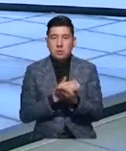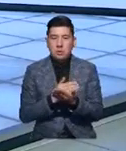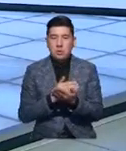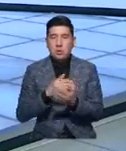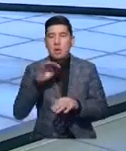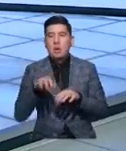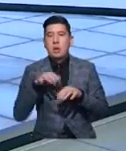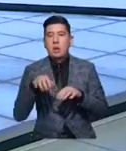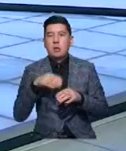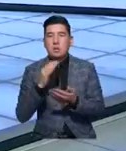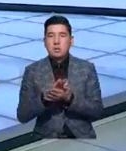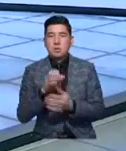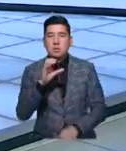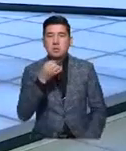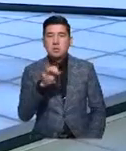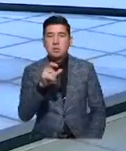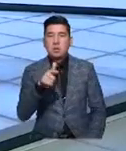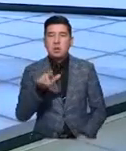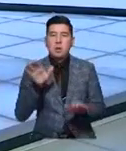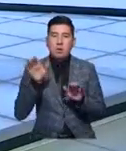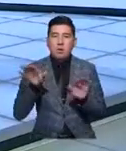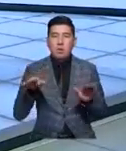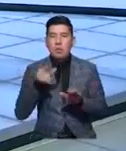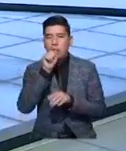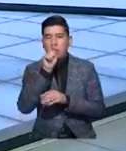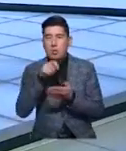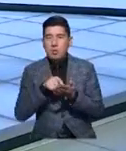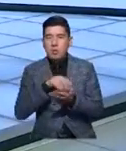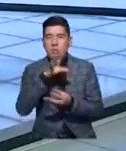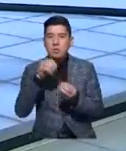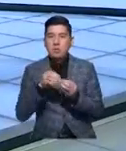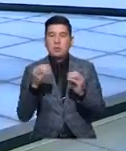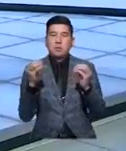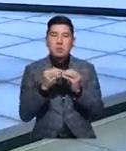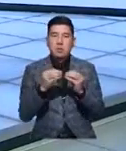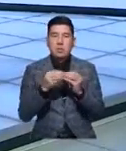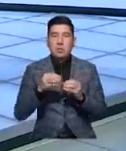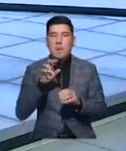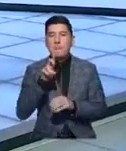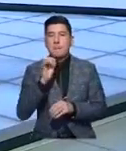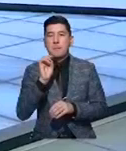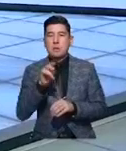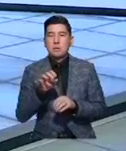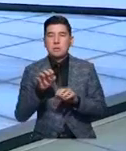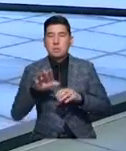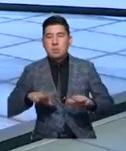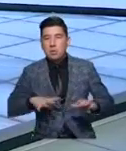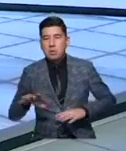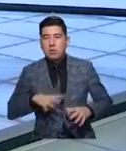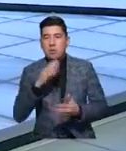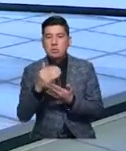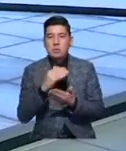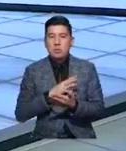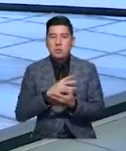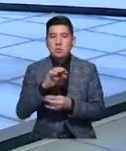2000-й сайгак, 5000-й беркут, на купюре номиналом 10 тысяч тенге барс, а на 20 тысяч лошадь. Первые в обращение